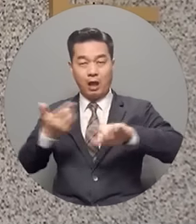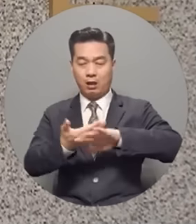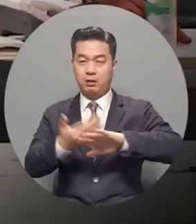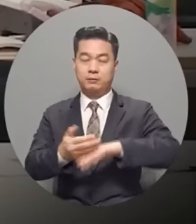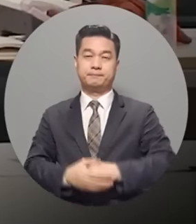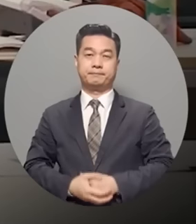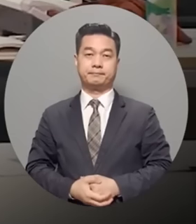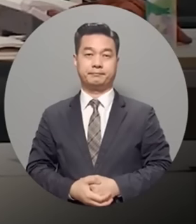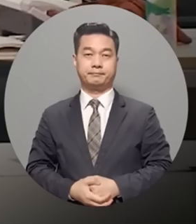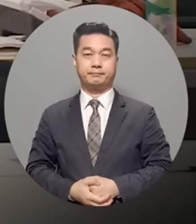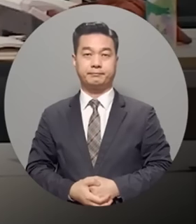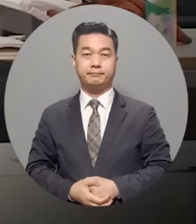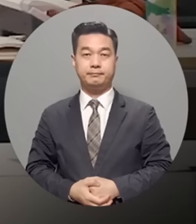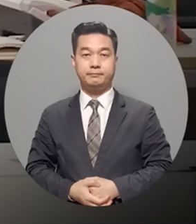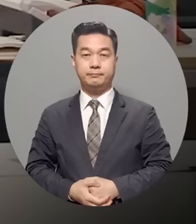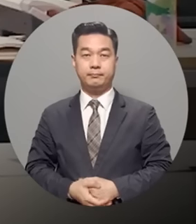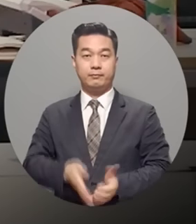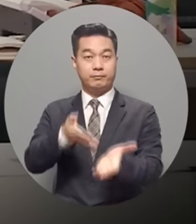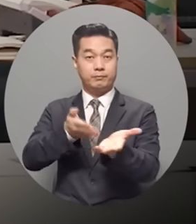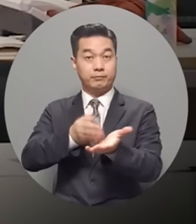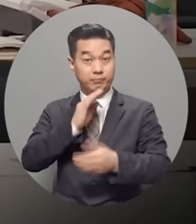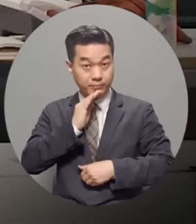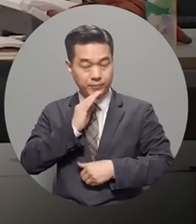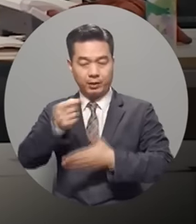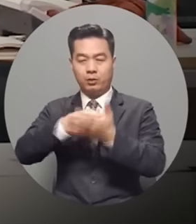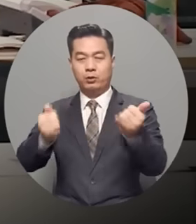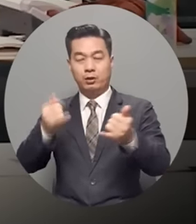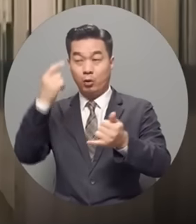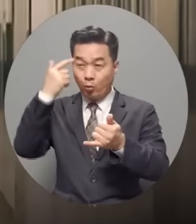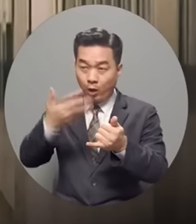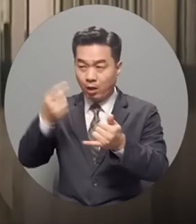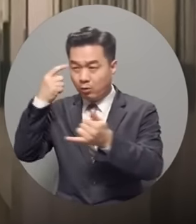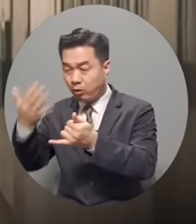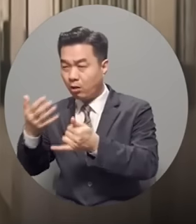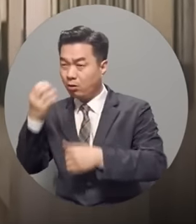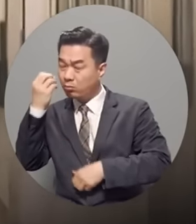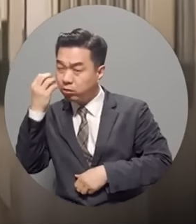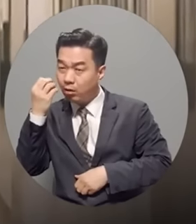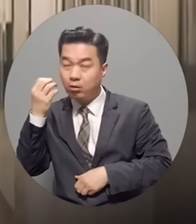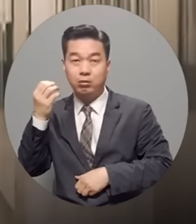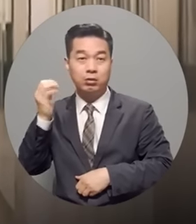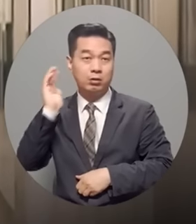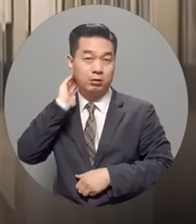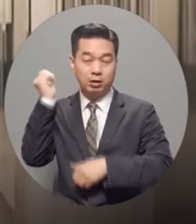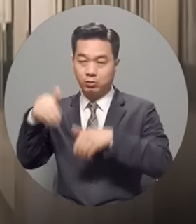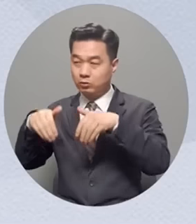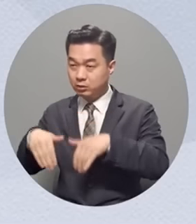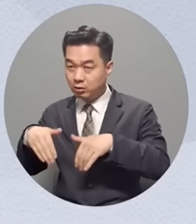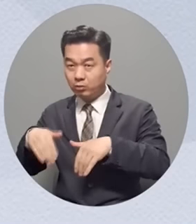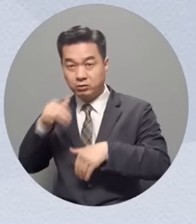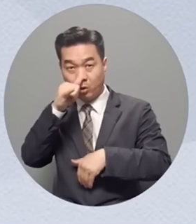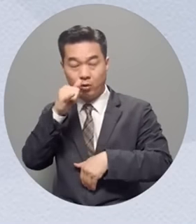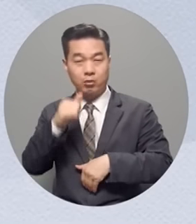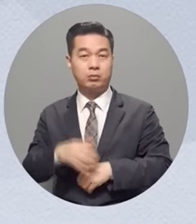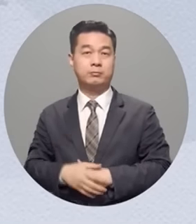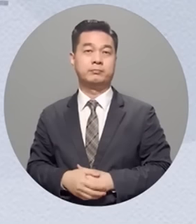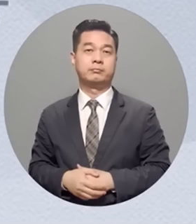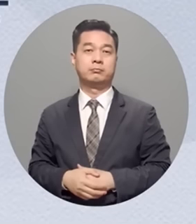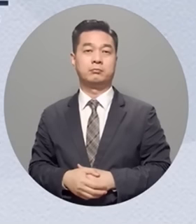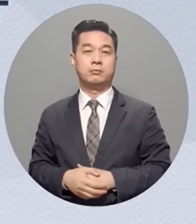보였습니다. 보도가 사실이냐고 기자들에게 역으로 확인하는 대통령실 직원들도 있었습니다. 한동안의